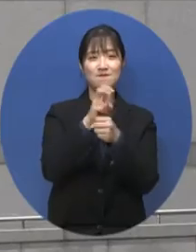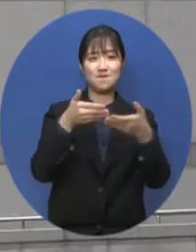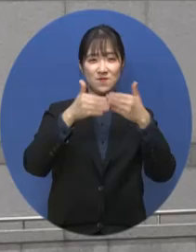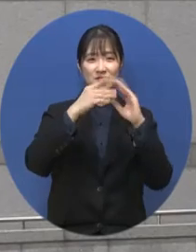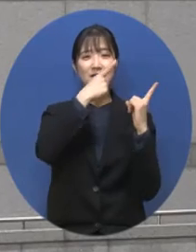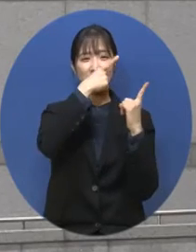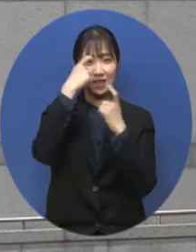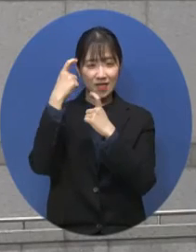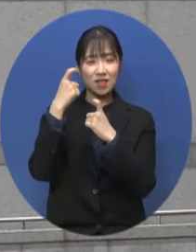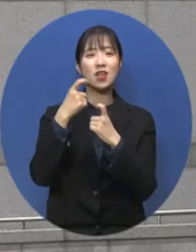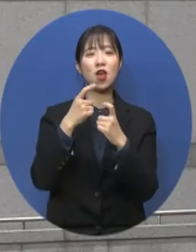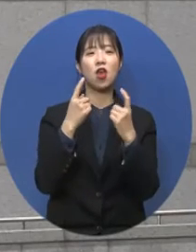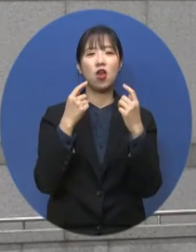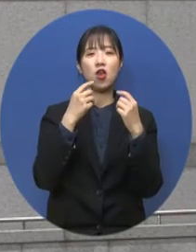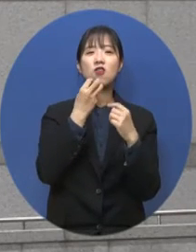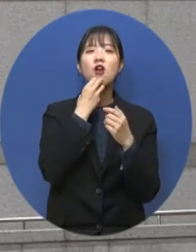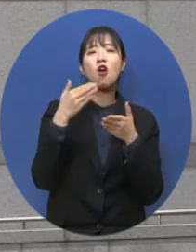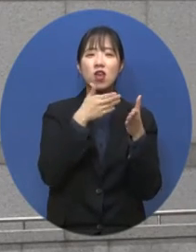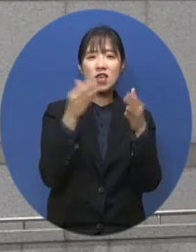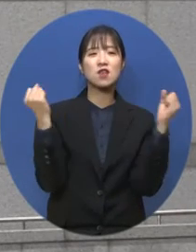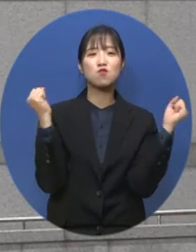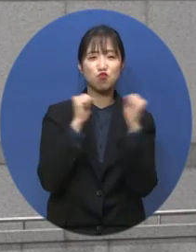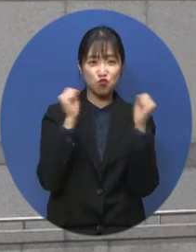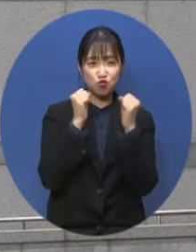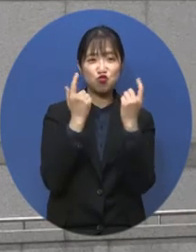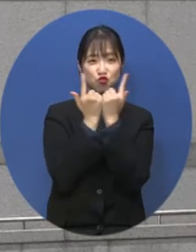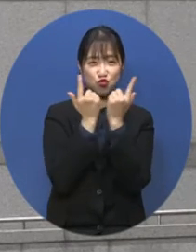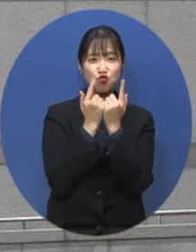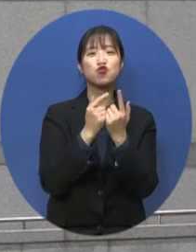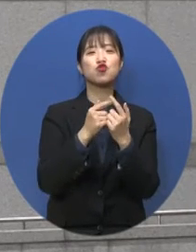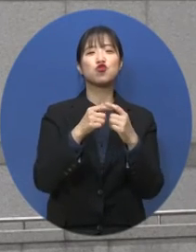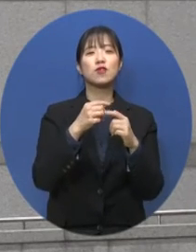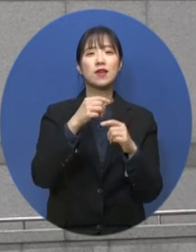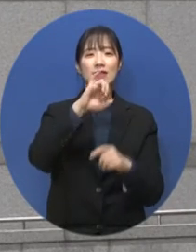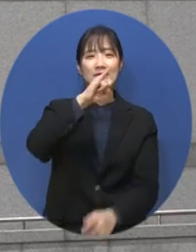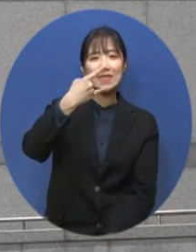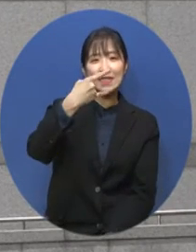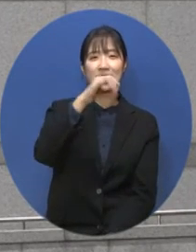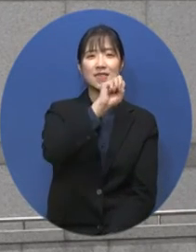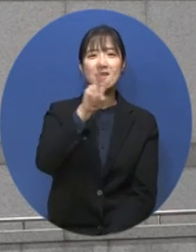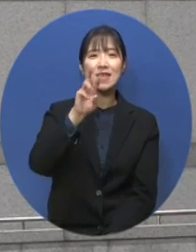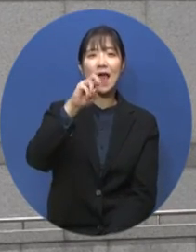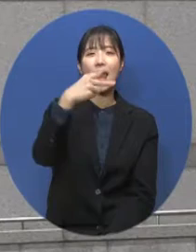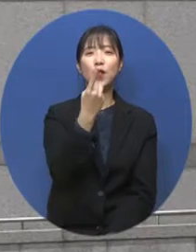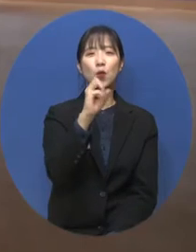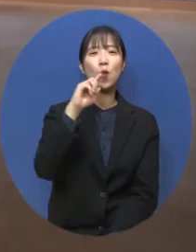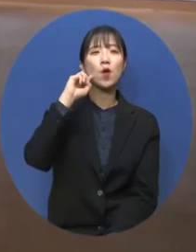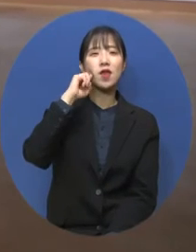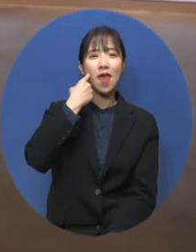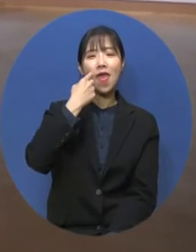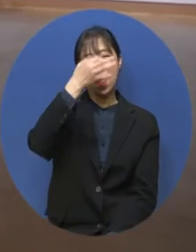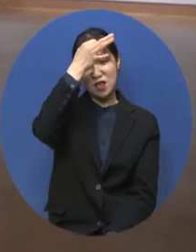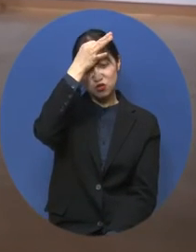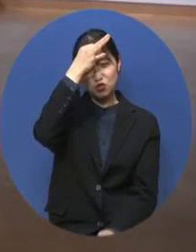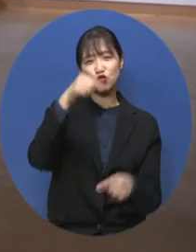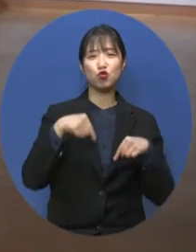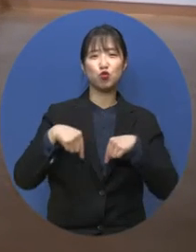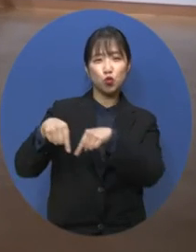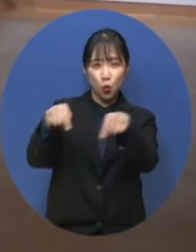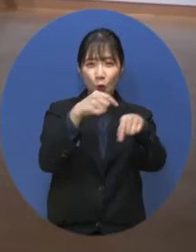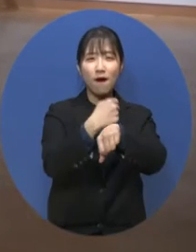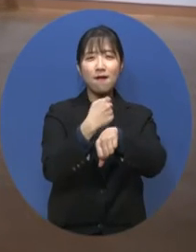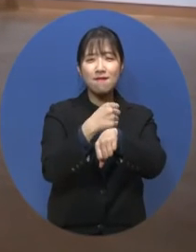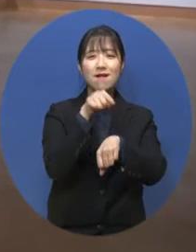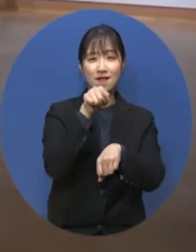경기북부 60 작가 100인 전 의 양 동 예술 로 통하다 전시회를 석류 했습니까 의정부 예술의 전당에서